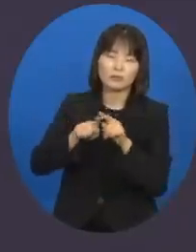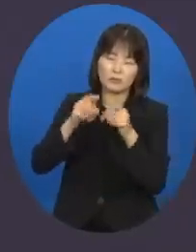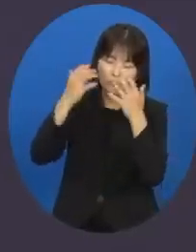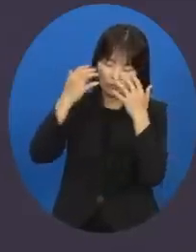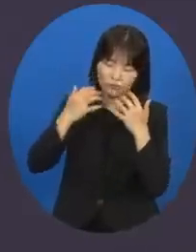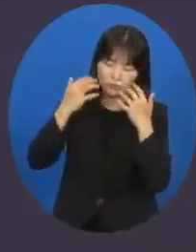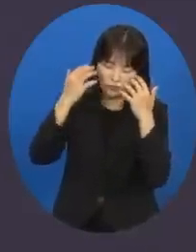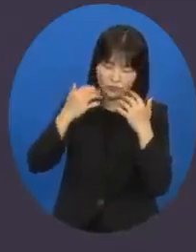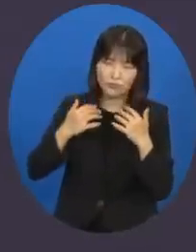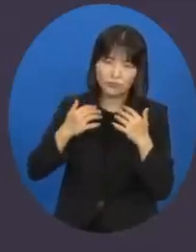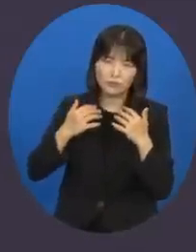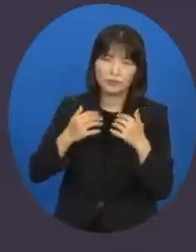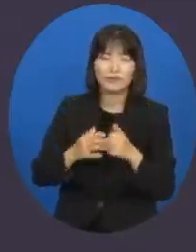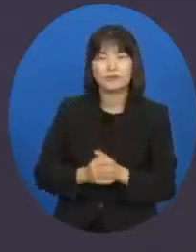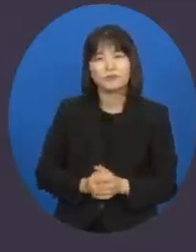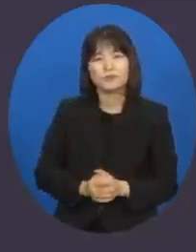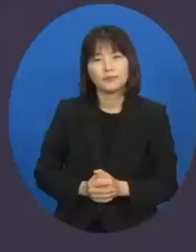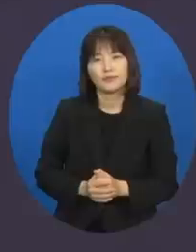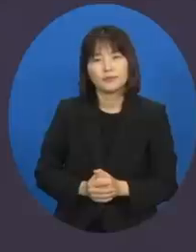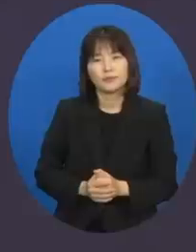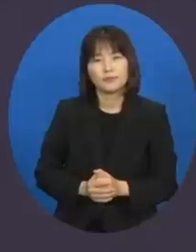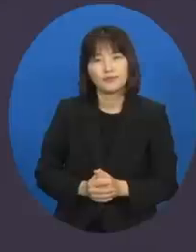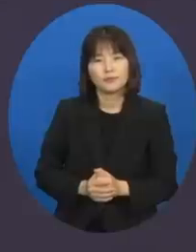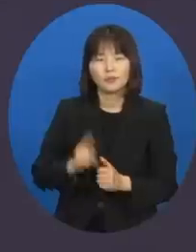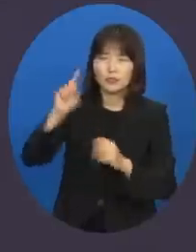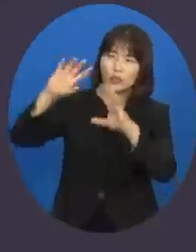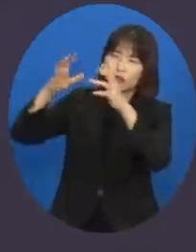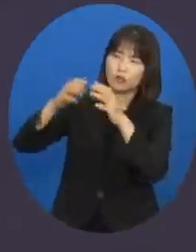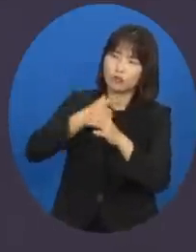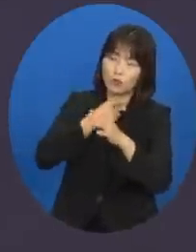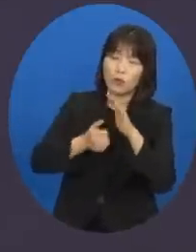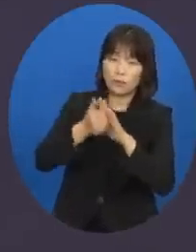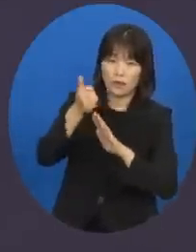우셨대요. 비록 천국 소망은 있지만